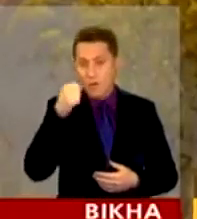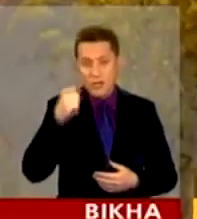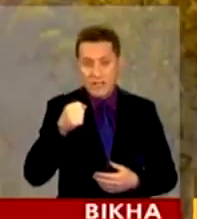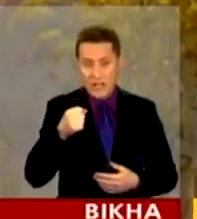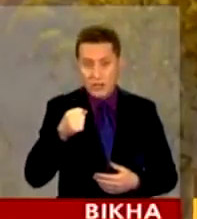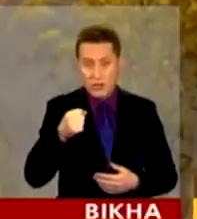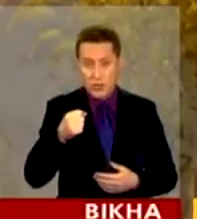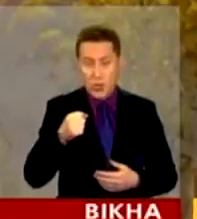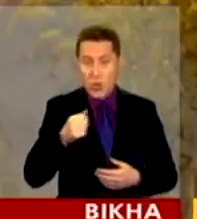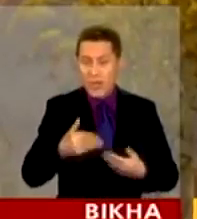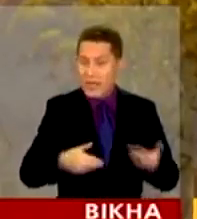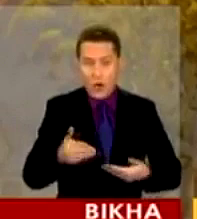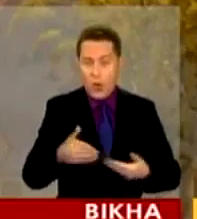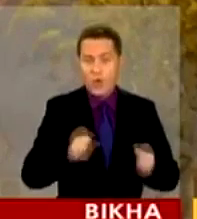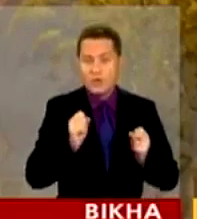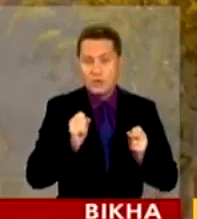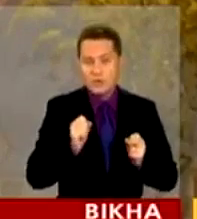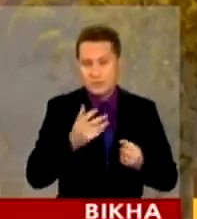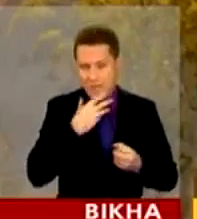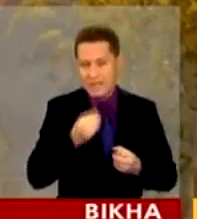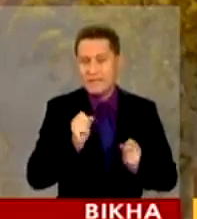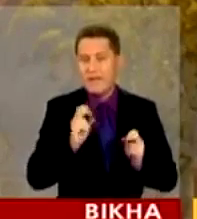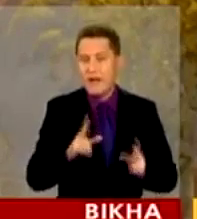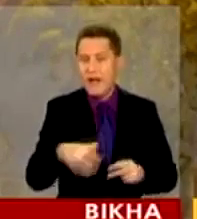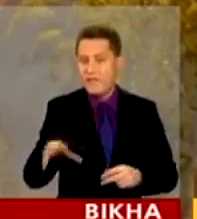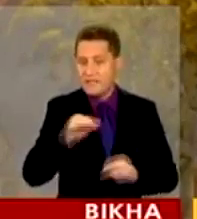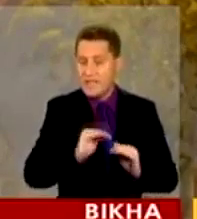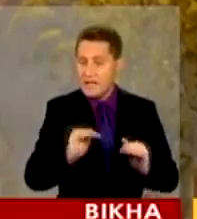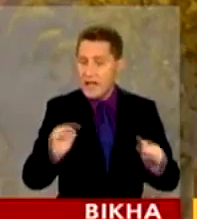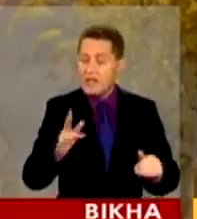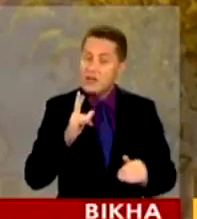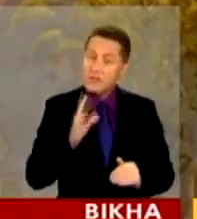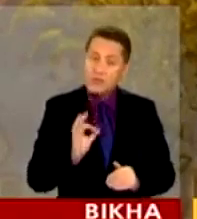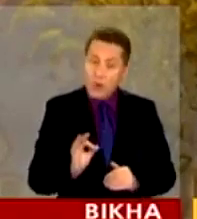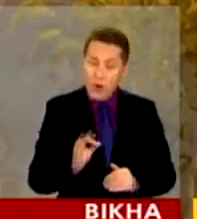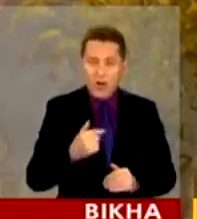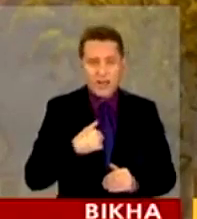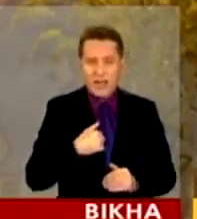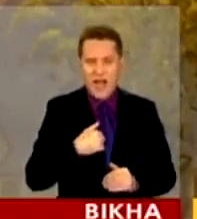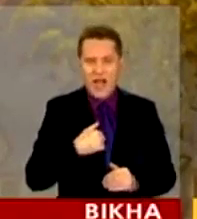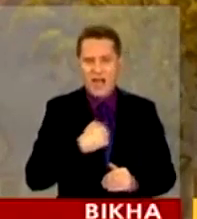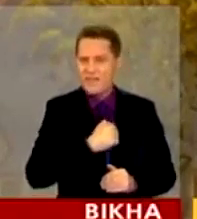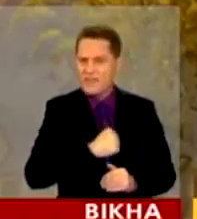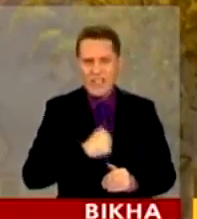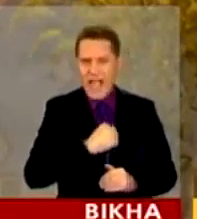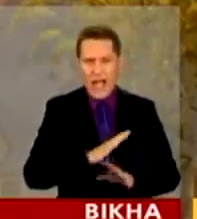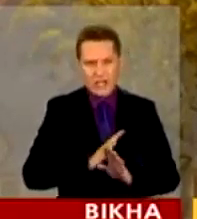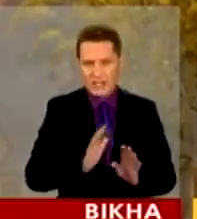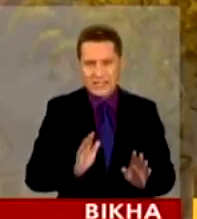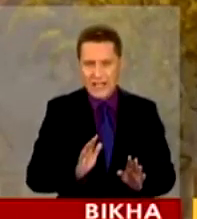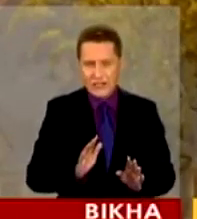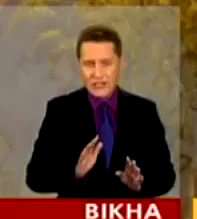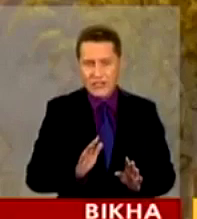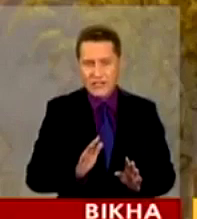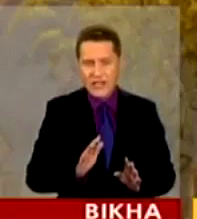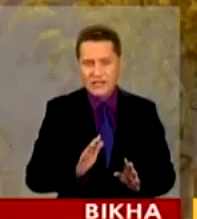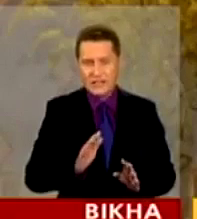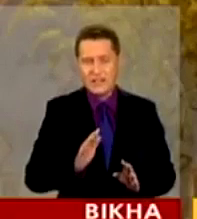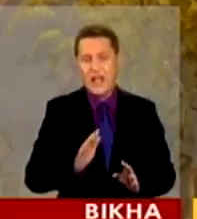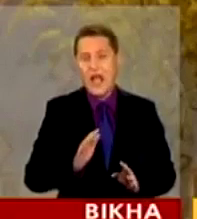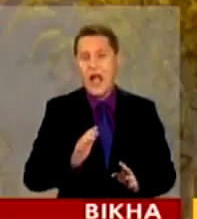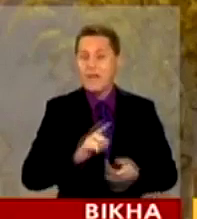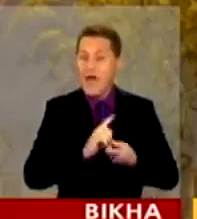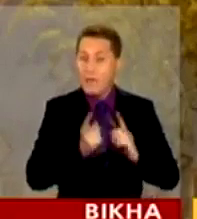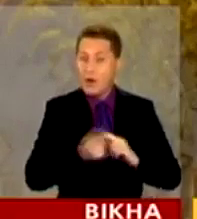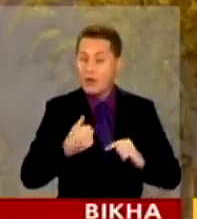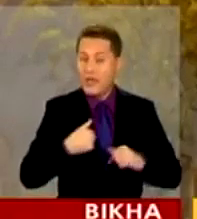як полагається їй, як полагається всім дітям. Вот. Но я не ожесточилась, а наоборот, я вирішила,